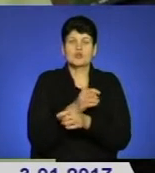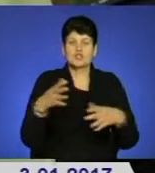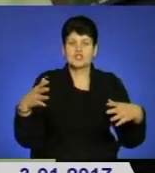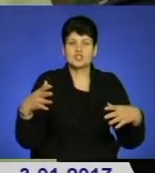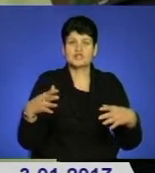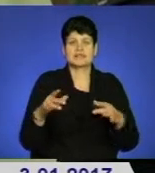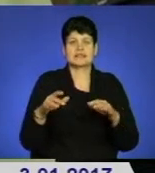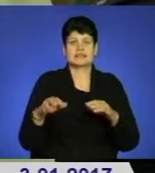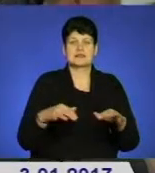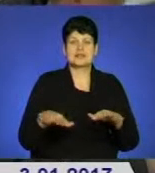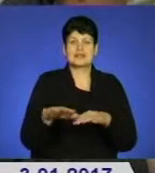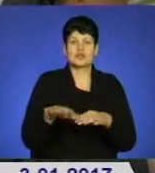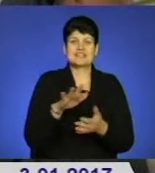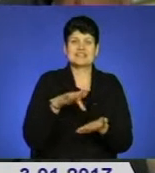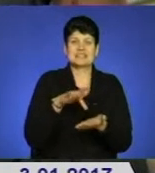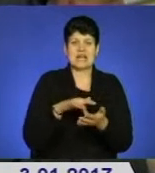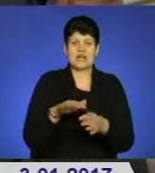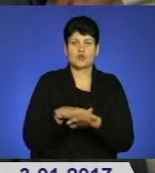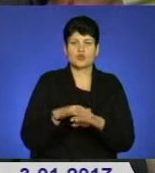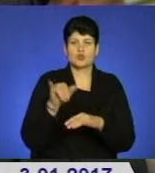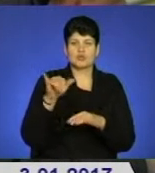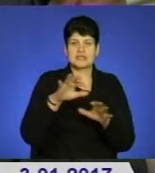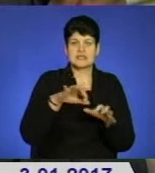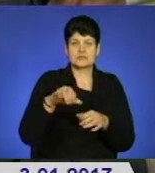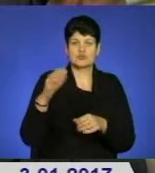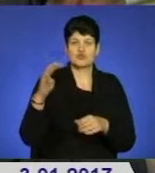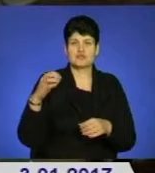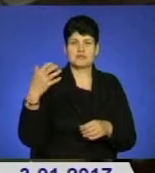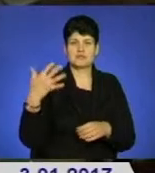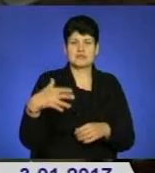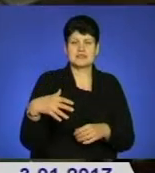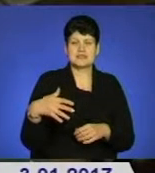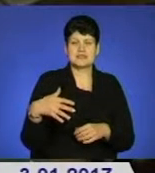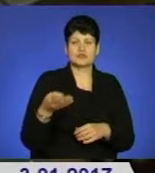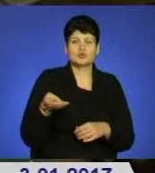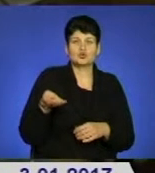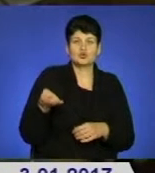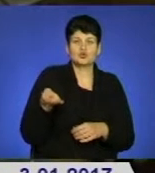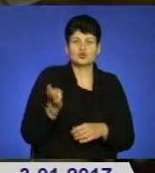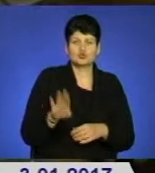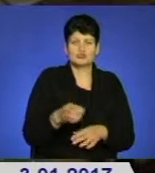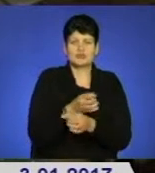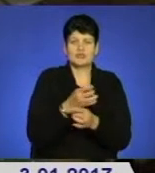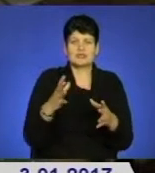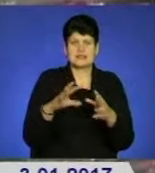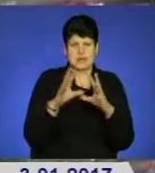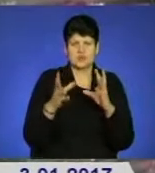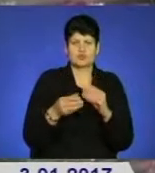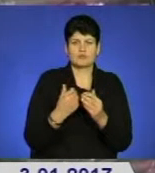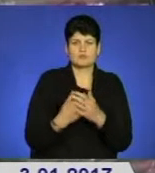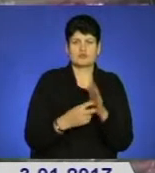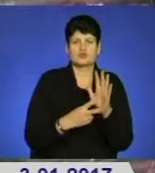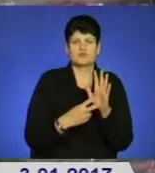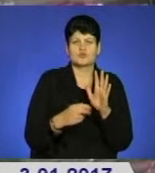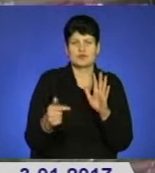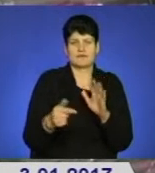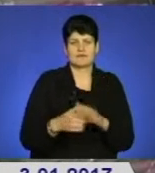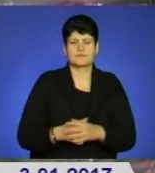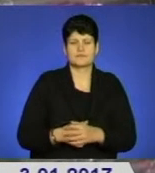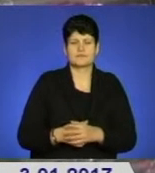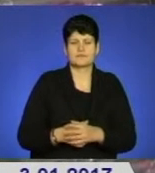території центрального ринку. У них вилучено 450 одиниць піротехнічних засобів на суму близько 700 гривень.